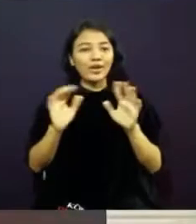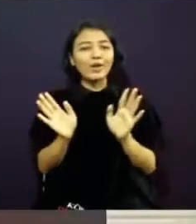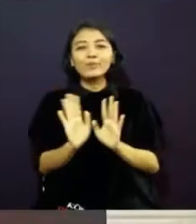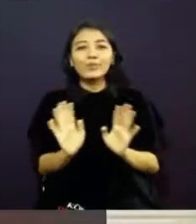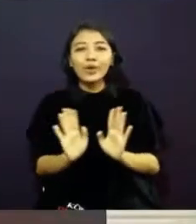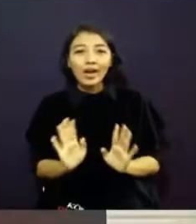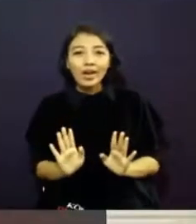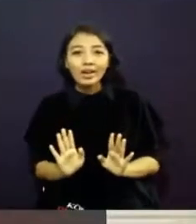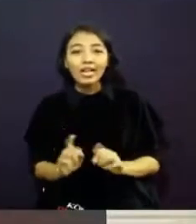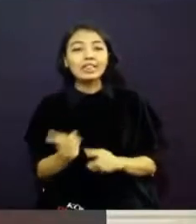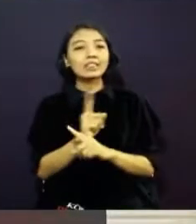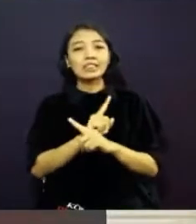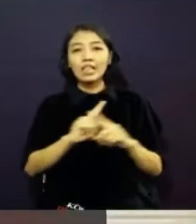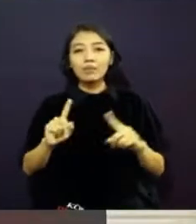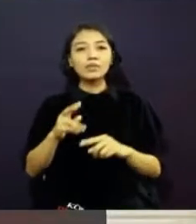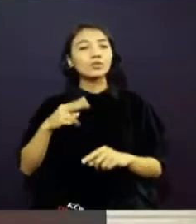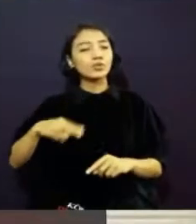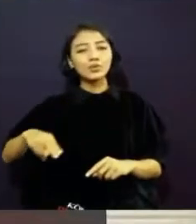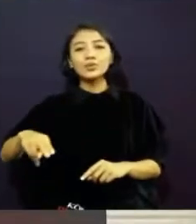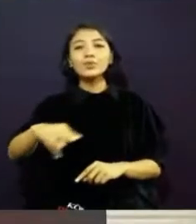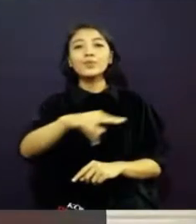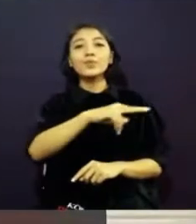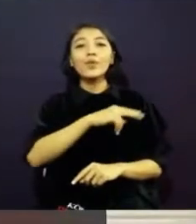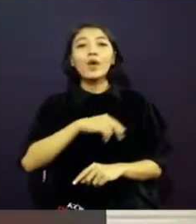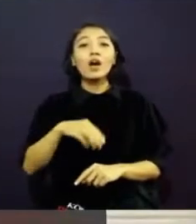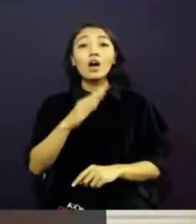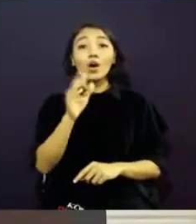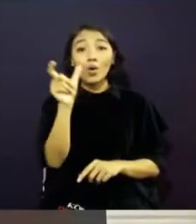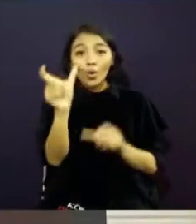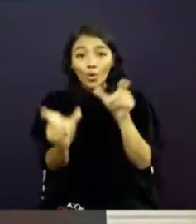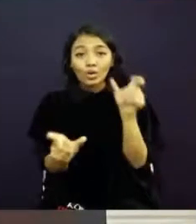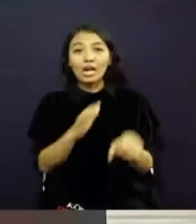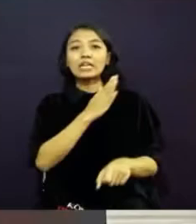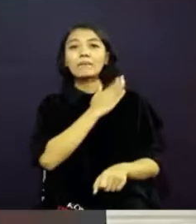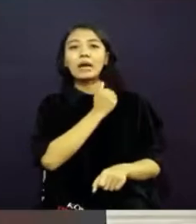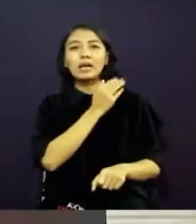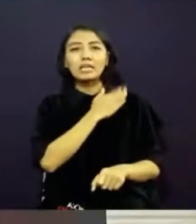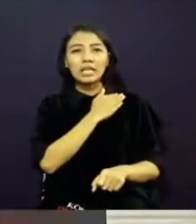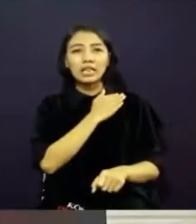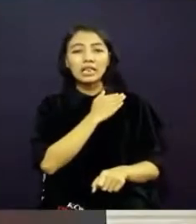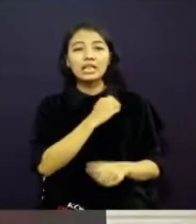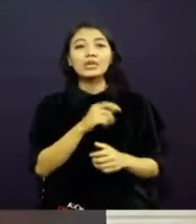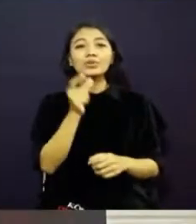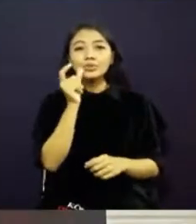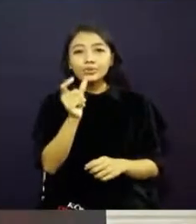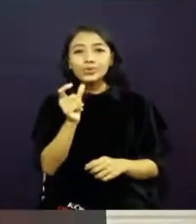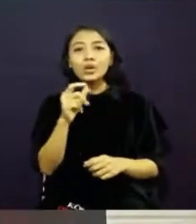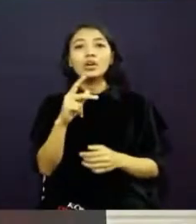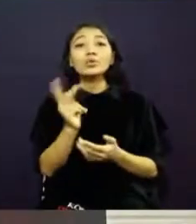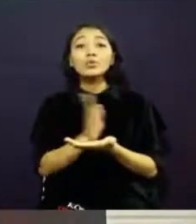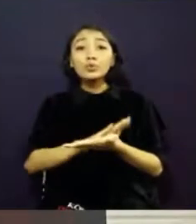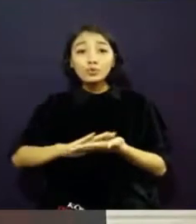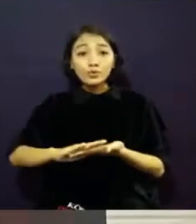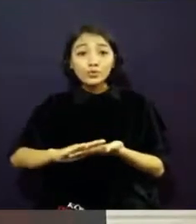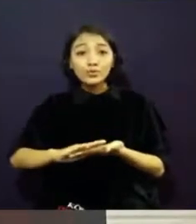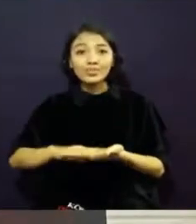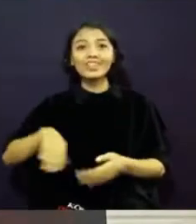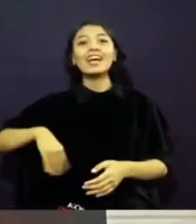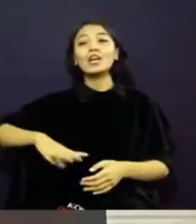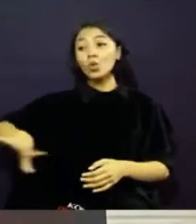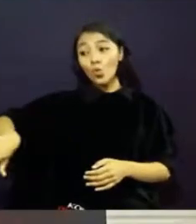panggilan hidup kita baik sebagai Bapak keluarga ibu keluarga orang awam